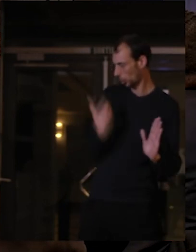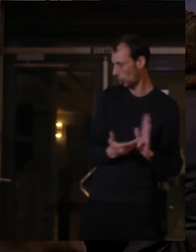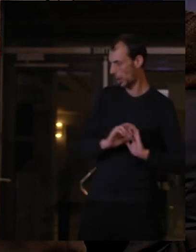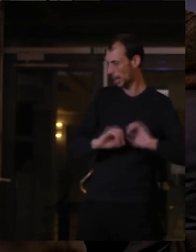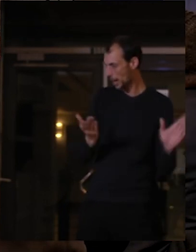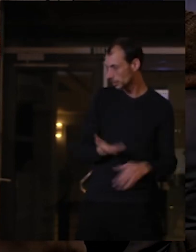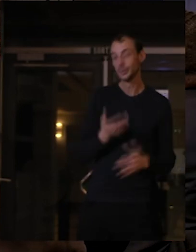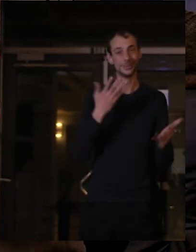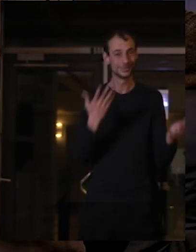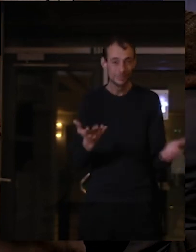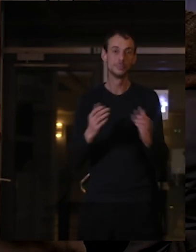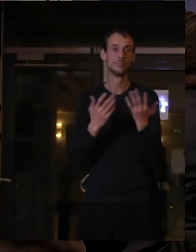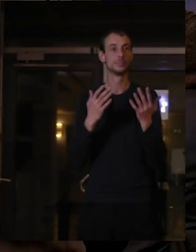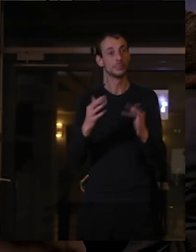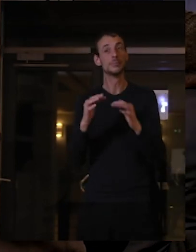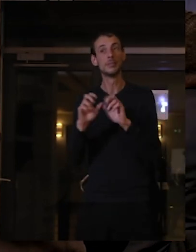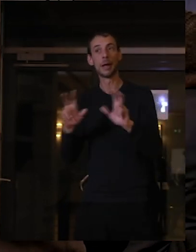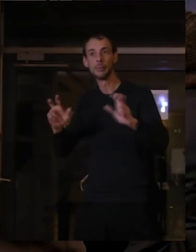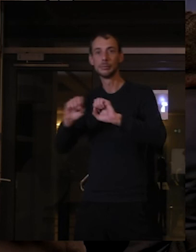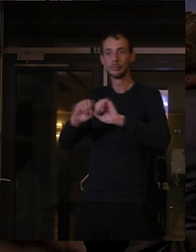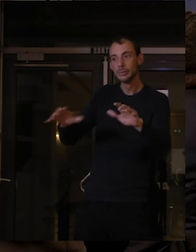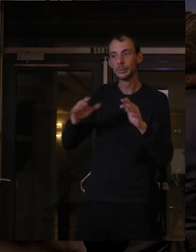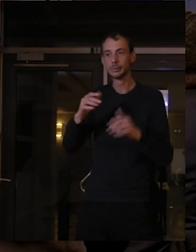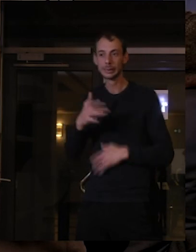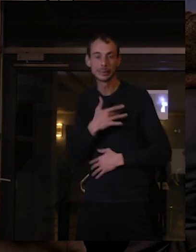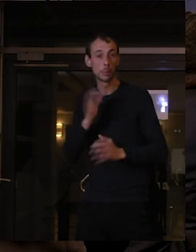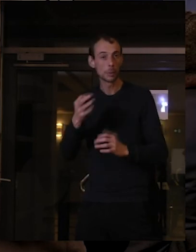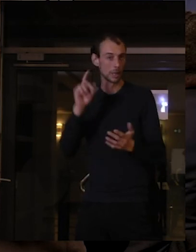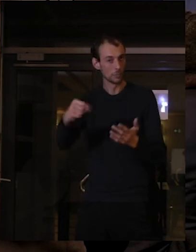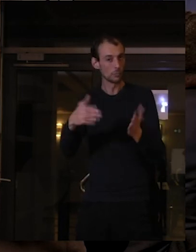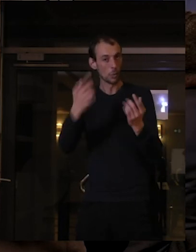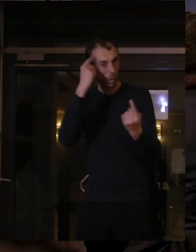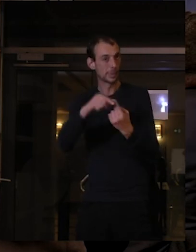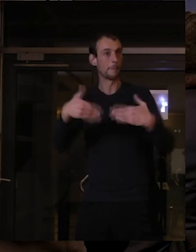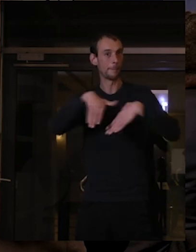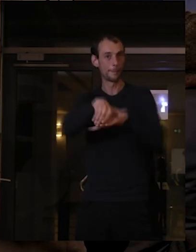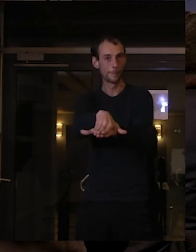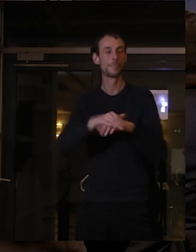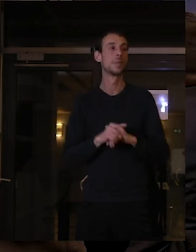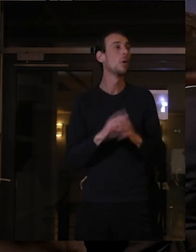avec la médiatisation, c'est aussi la mixité. On va prendre une dernière question, puis on va conclure.